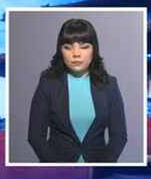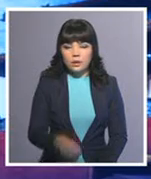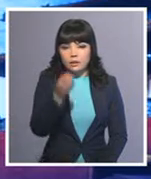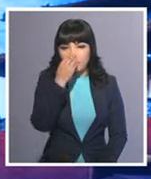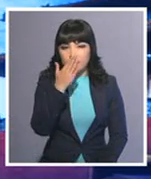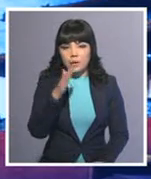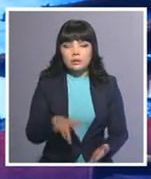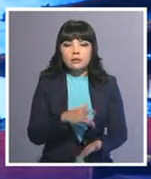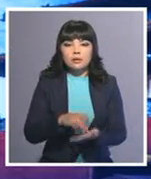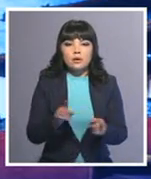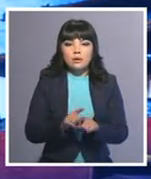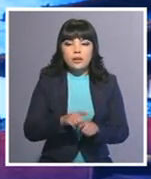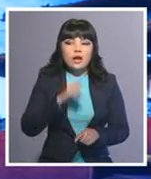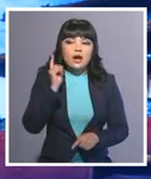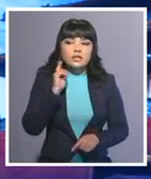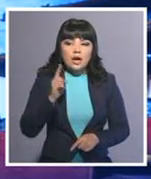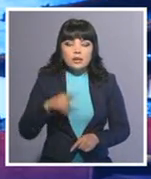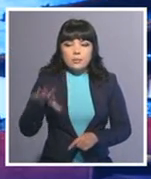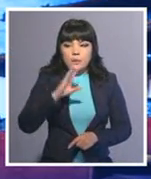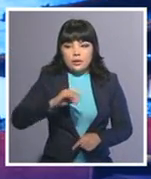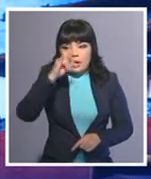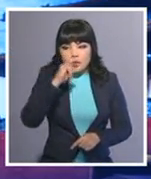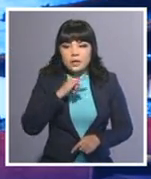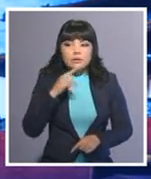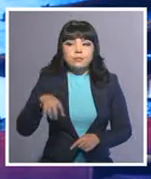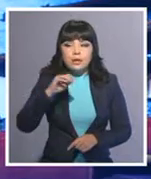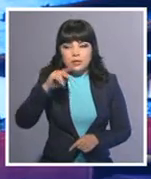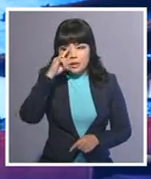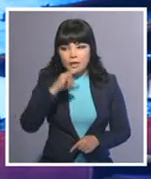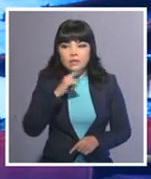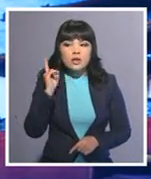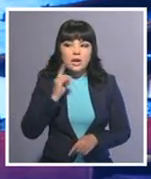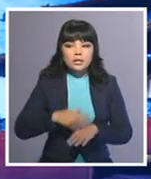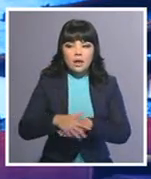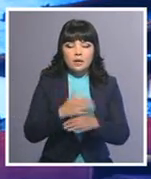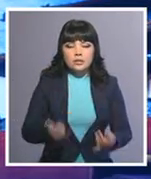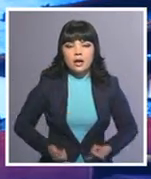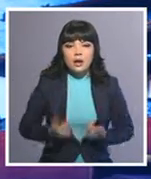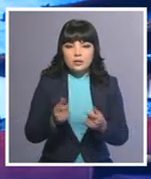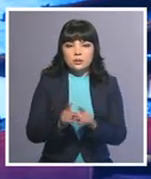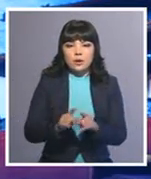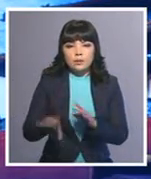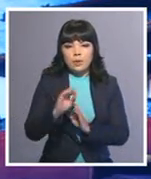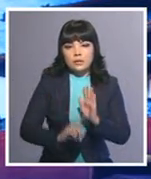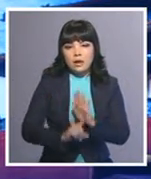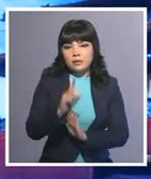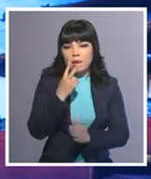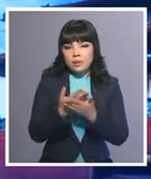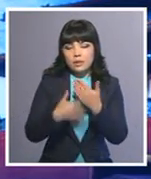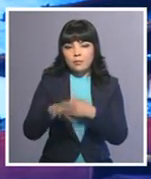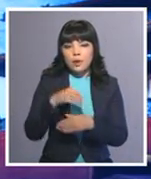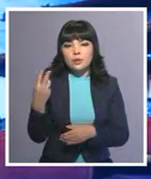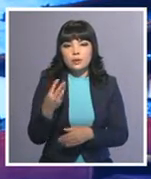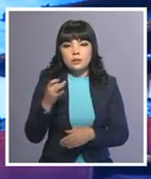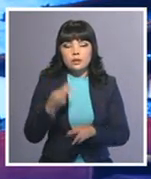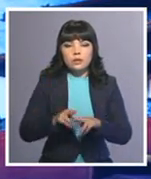Бейжіңде қазақ жастарының кезекті құрылтайы өтті. Білім және ғылым министрлігі мен халықаралық бағдарламалар орталығының бастамасымен бұл жиын биыл үшінші рет